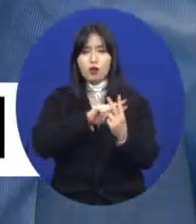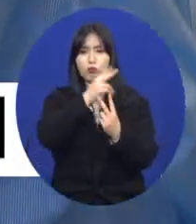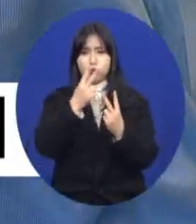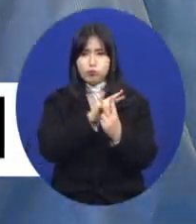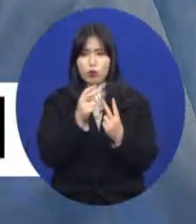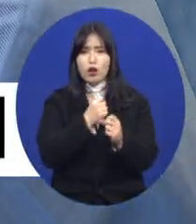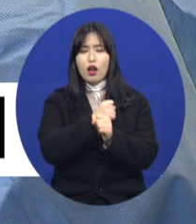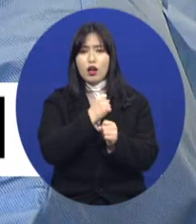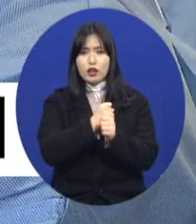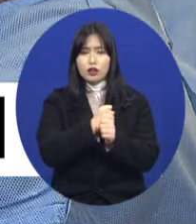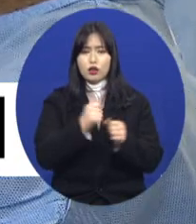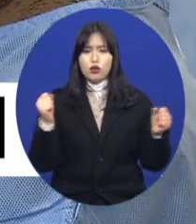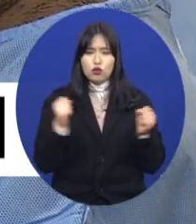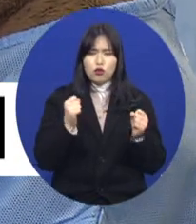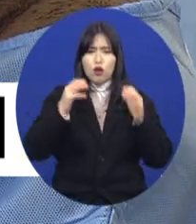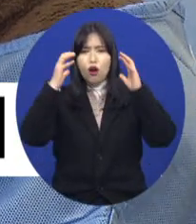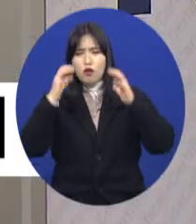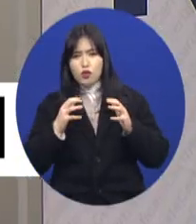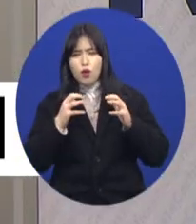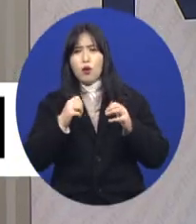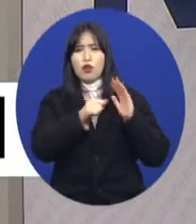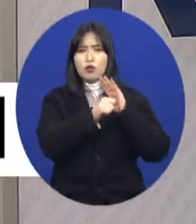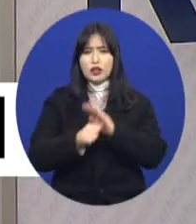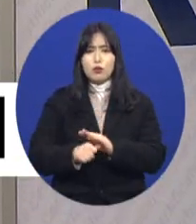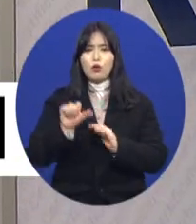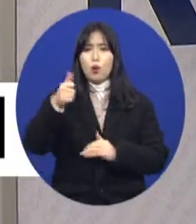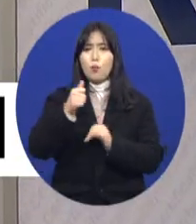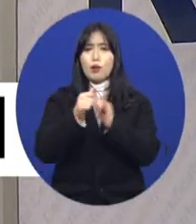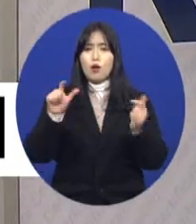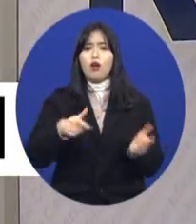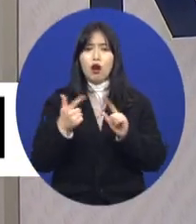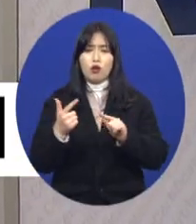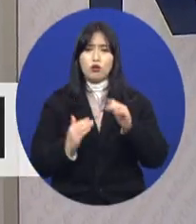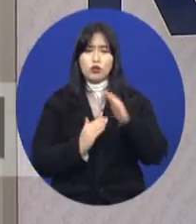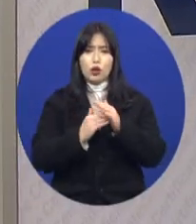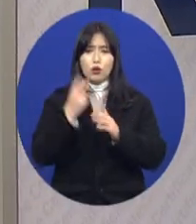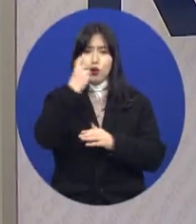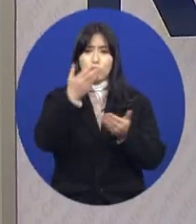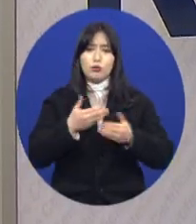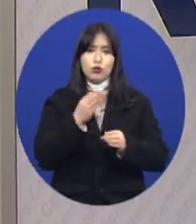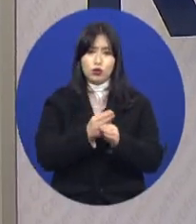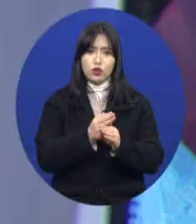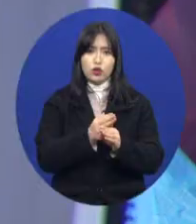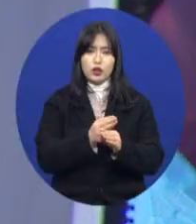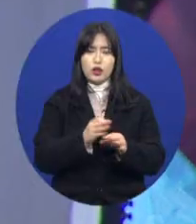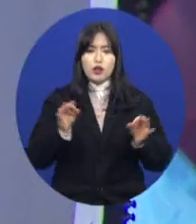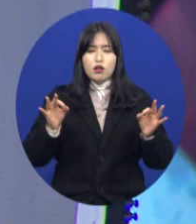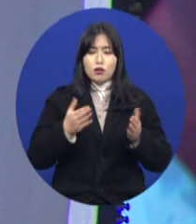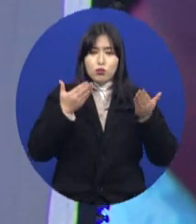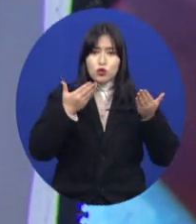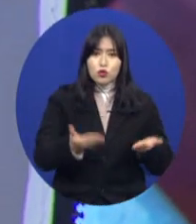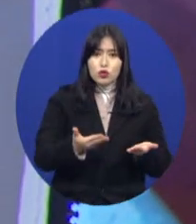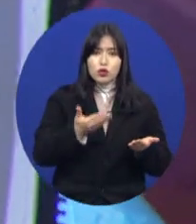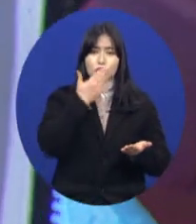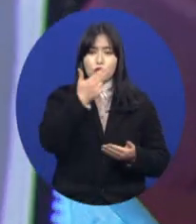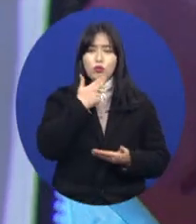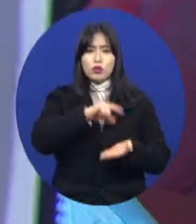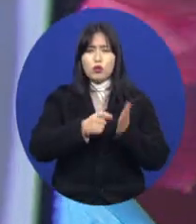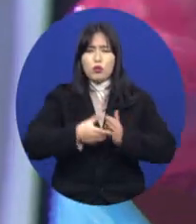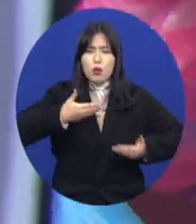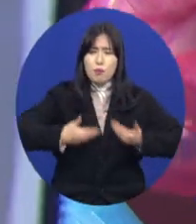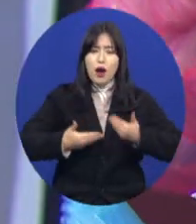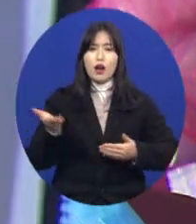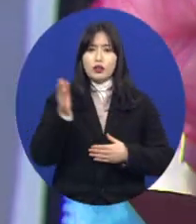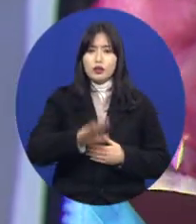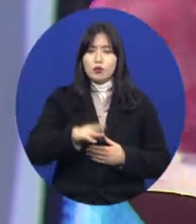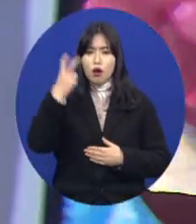더위와 싸워가며 하루 500여명의 검체를 채취하고 있습니다 잠시 숨돌릴 새도 없을 때가 많지만 검사